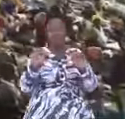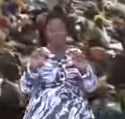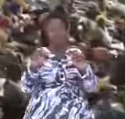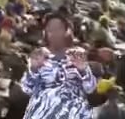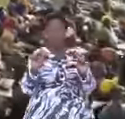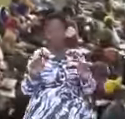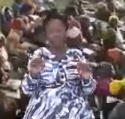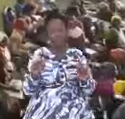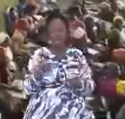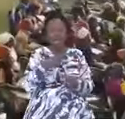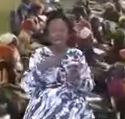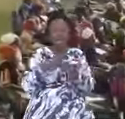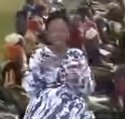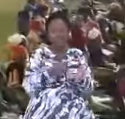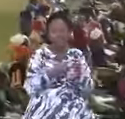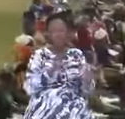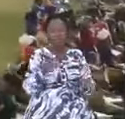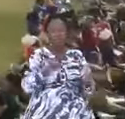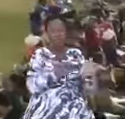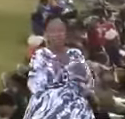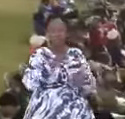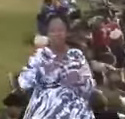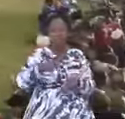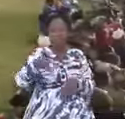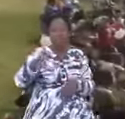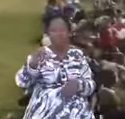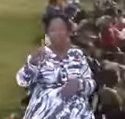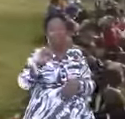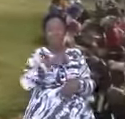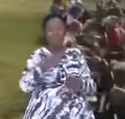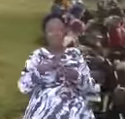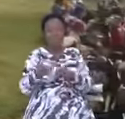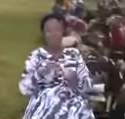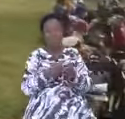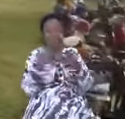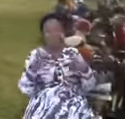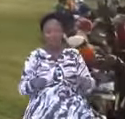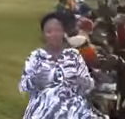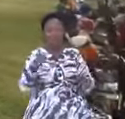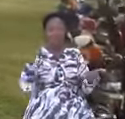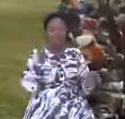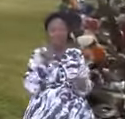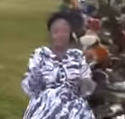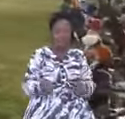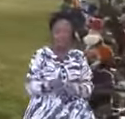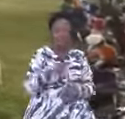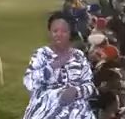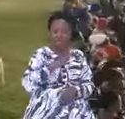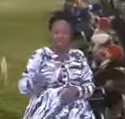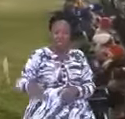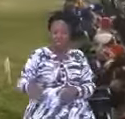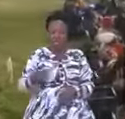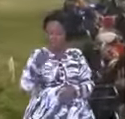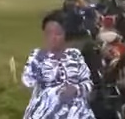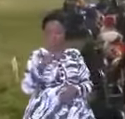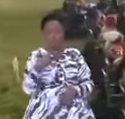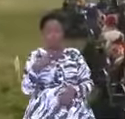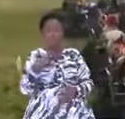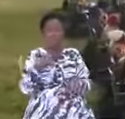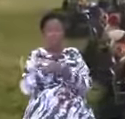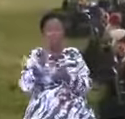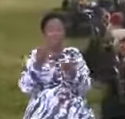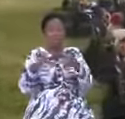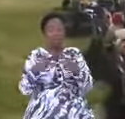quiconque comme dieu l'a dit ça va s'accomplir en réalité cela s'est accomplie